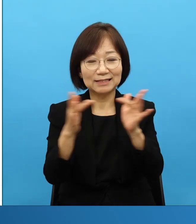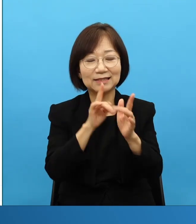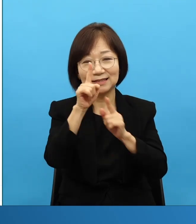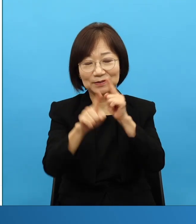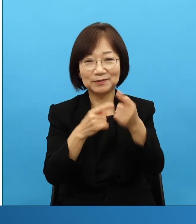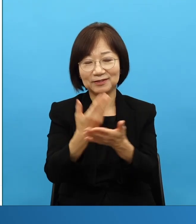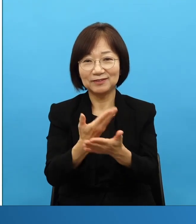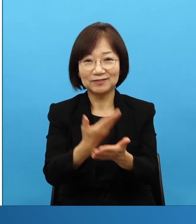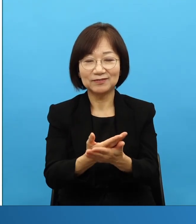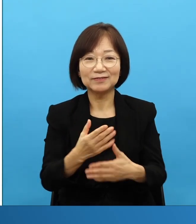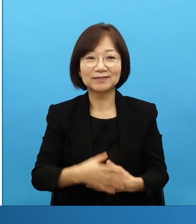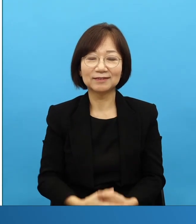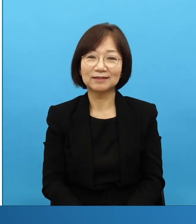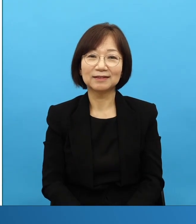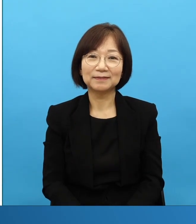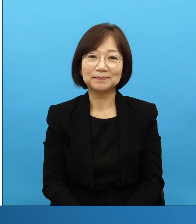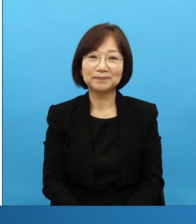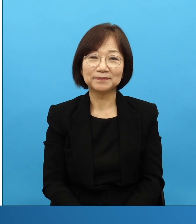등록받습니다.